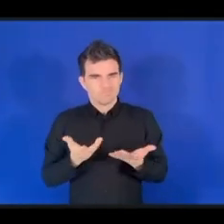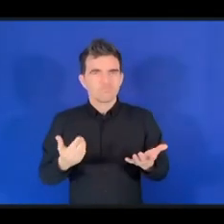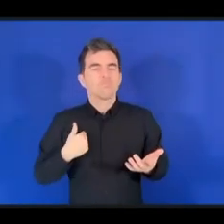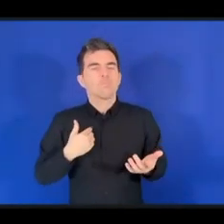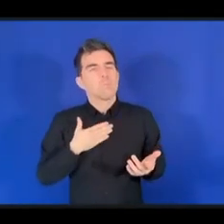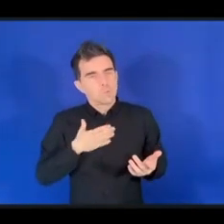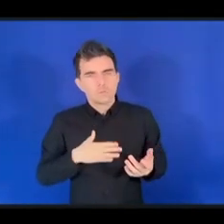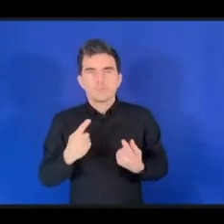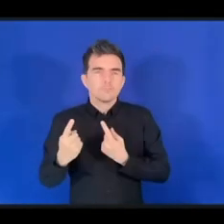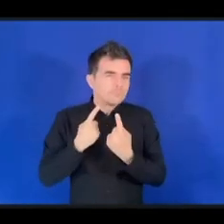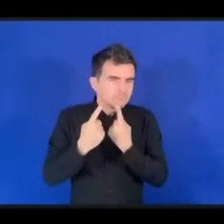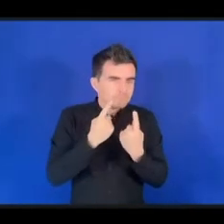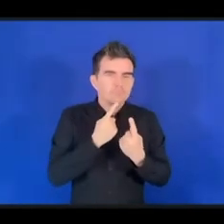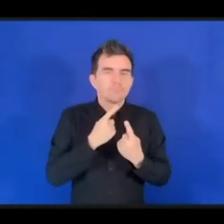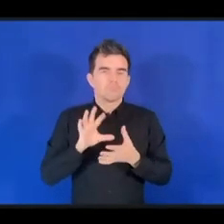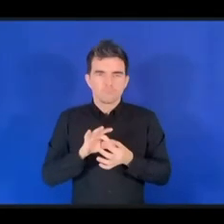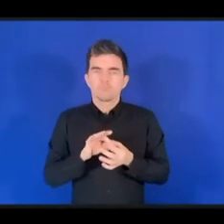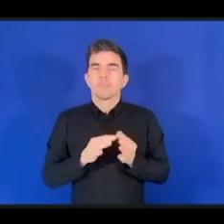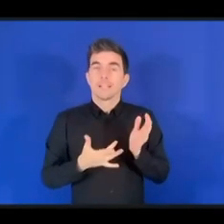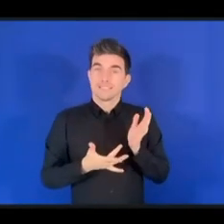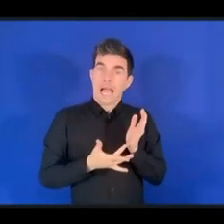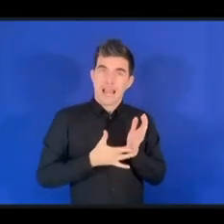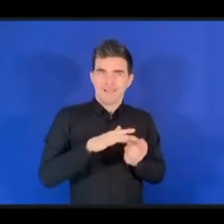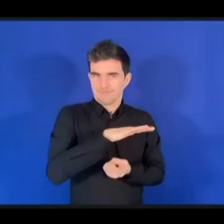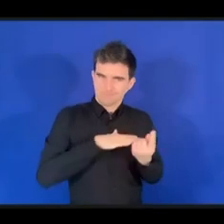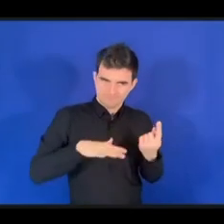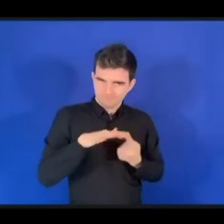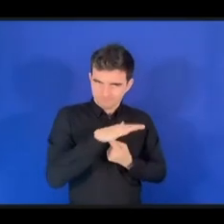要衷心的感谢日本政府、